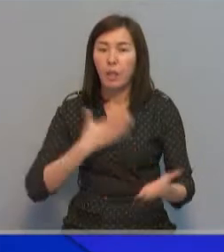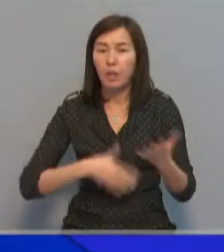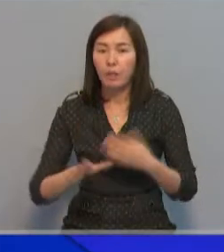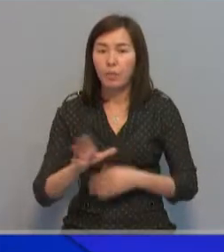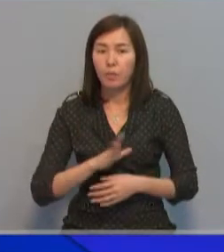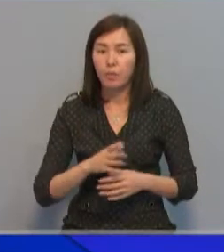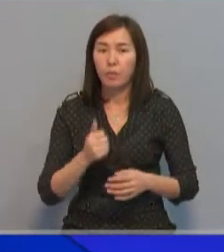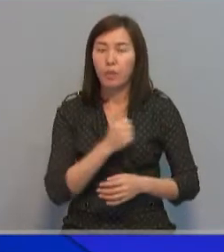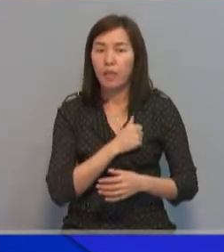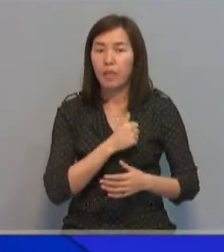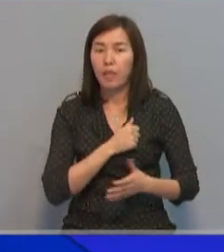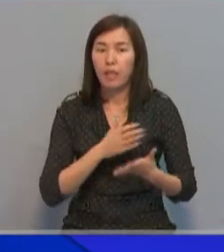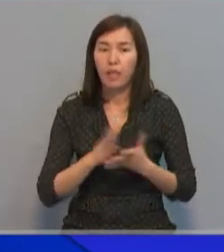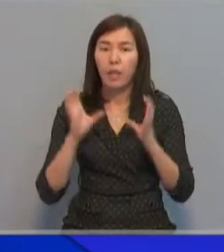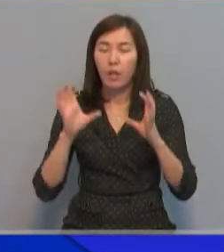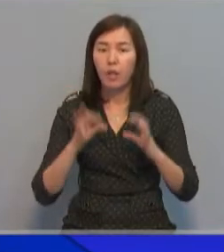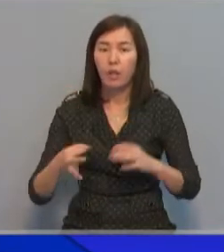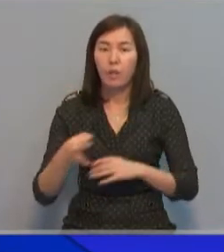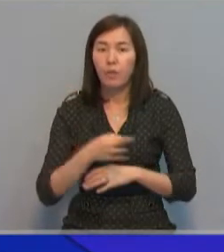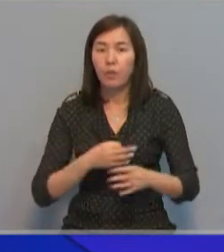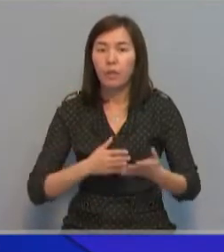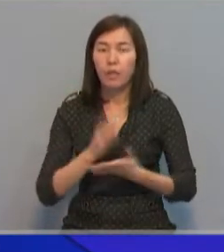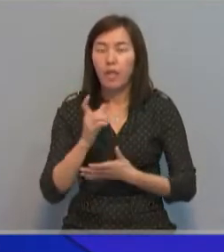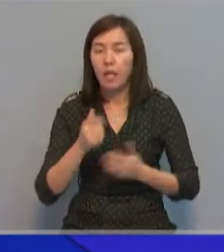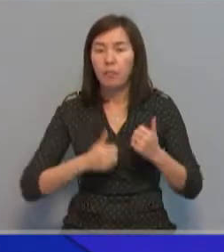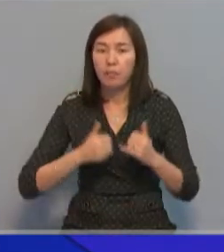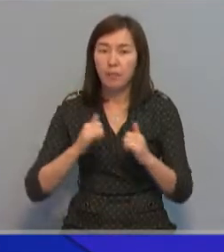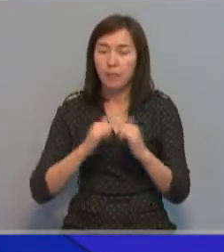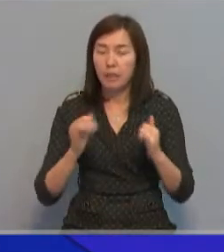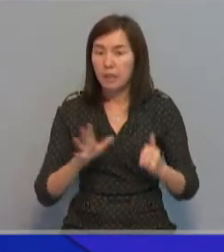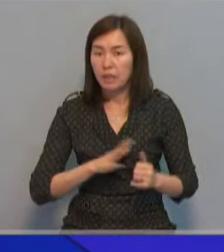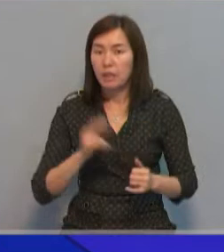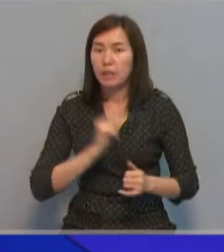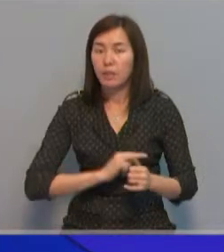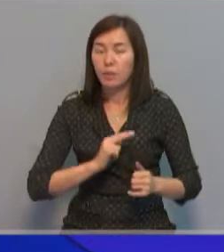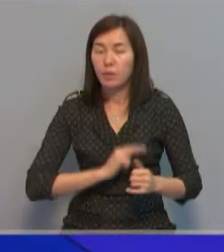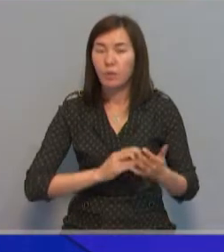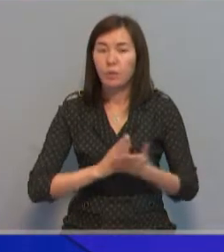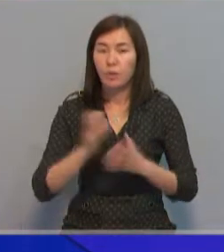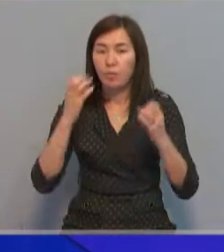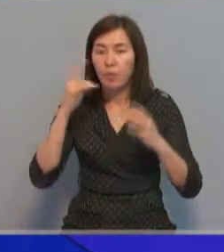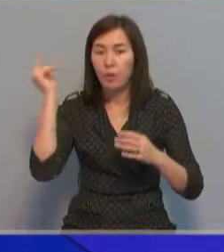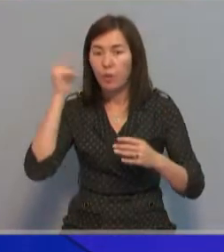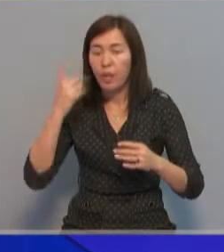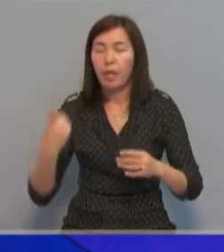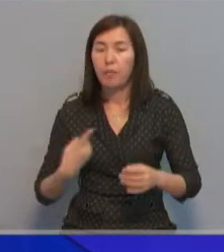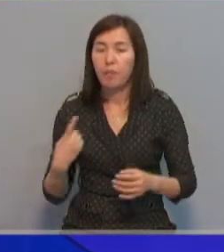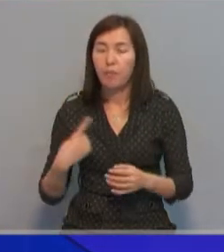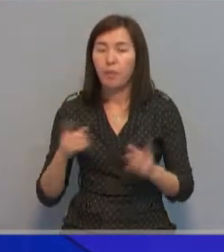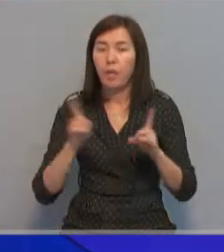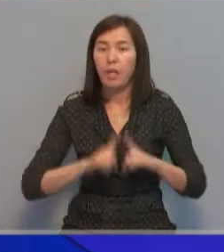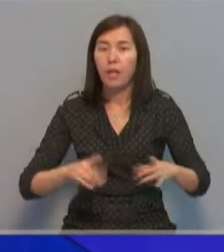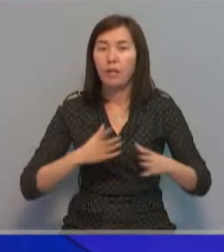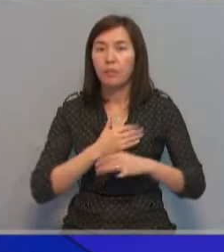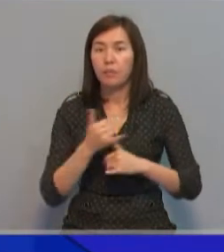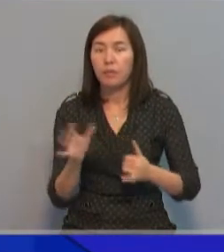болды. Әскери қызметшілер, құқық қорғау органдарының қызметкерлерінің абыройы асқақтады. Еңбек ардагерлері, мәдениет пен ғылым қайраткерлері ерекше